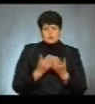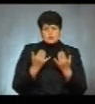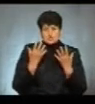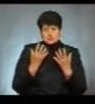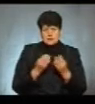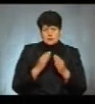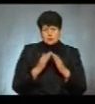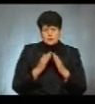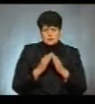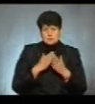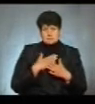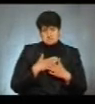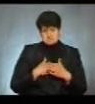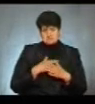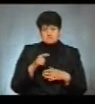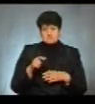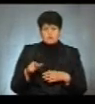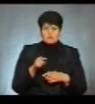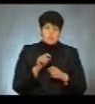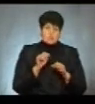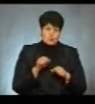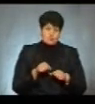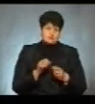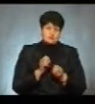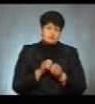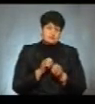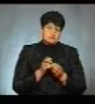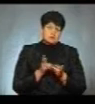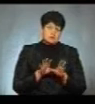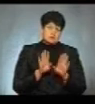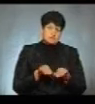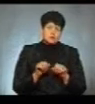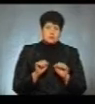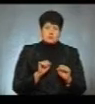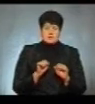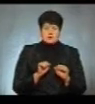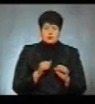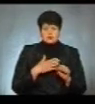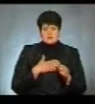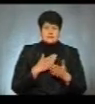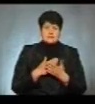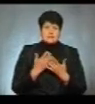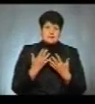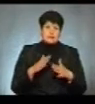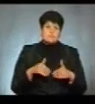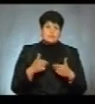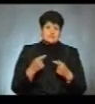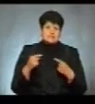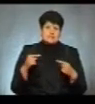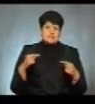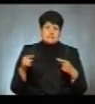сьогоднішній день будинок, задовольняє мешканців, тому вони можуть його залишити в управлінні. Хоча у нас є декілька пропозицій з